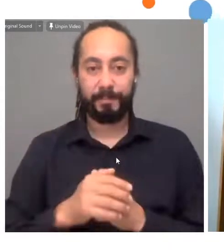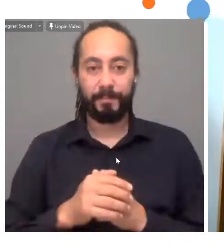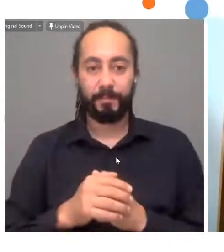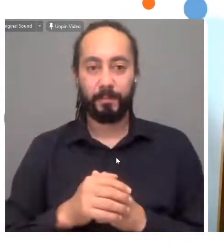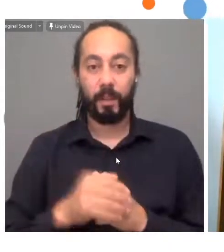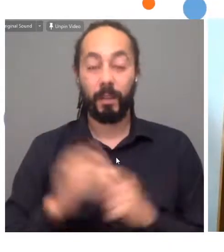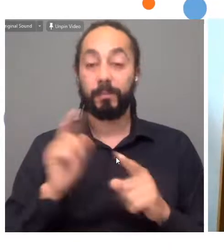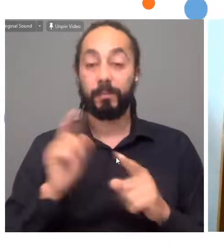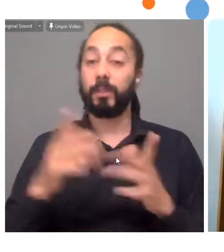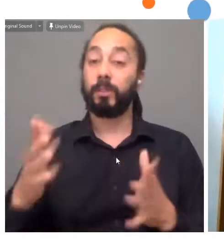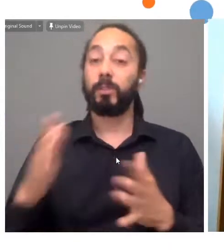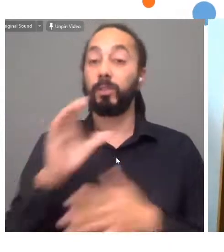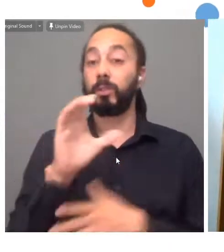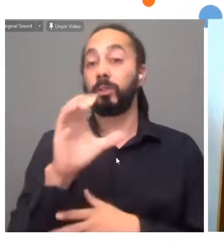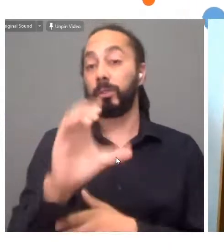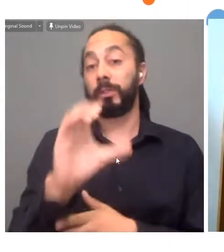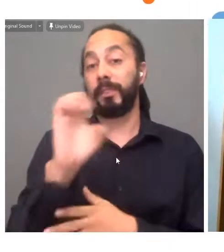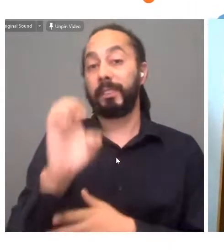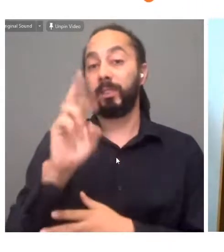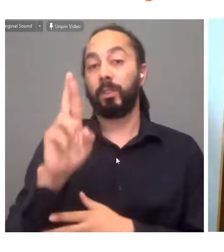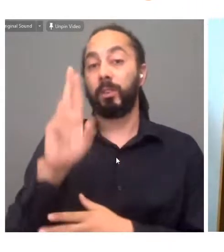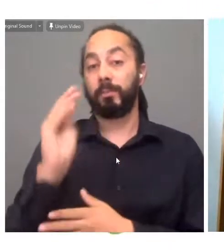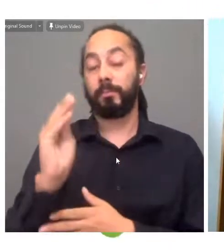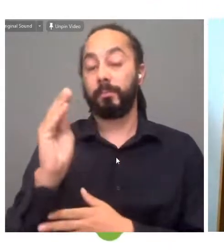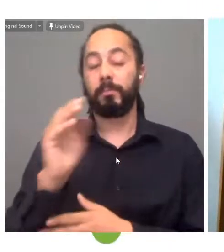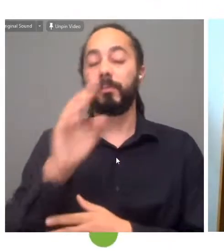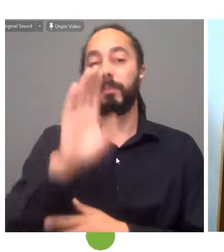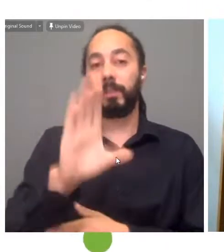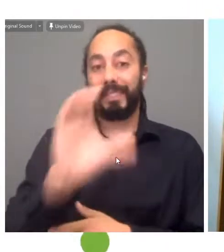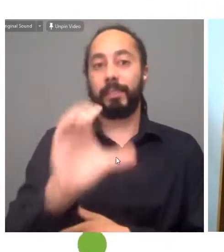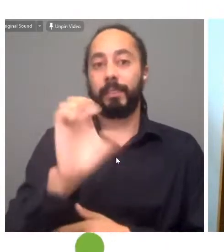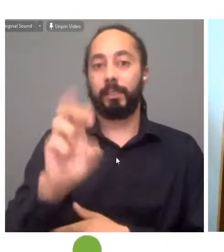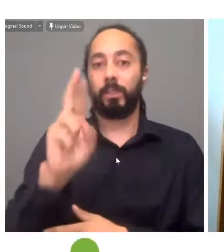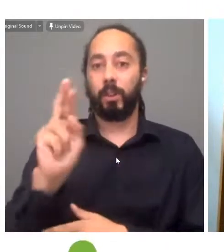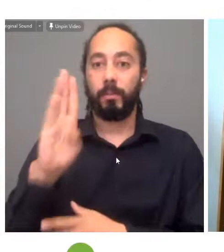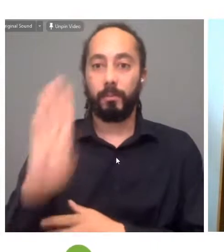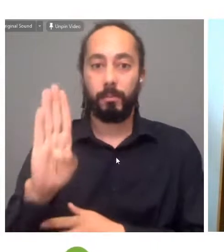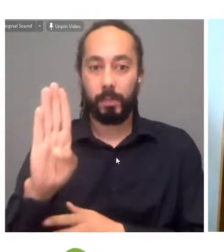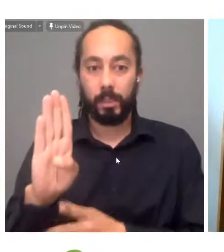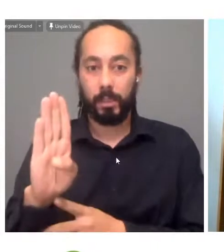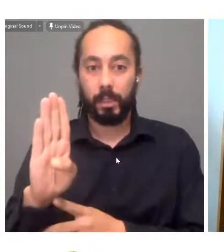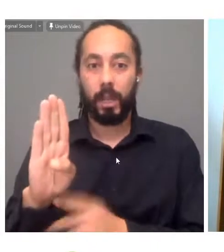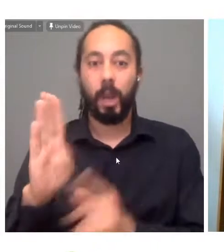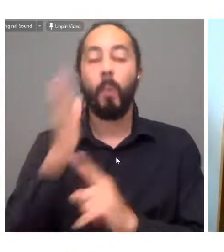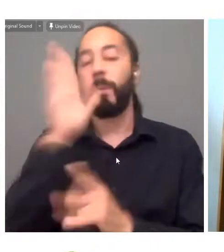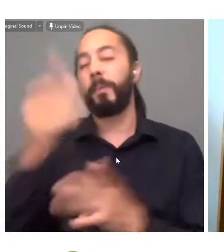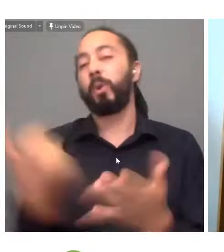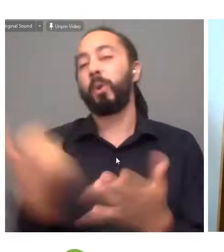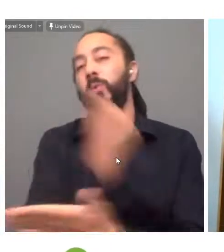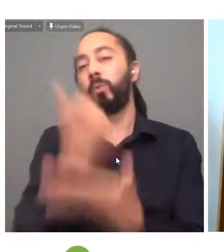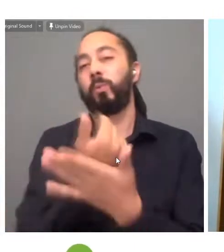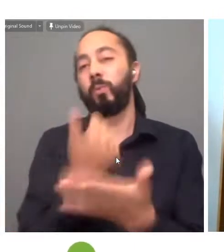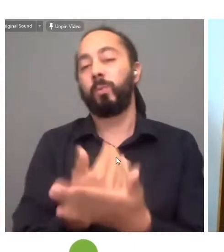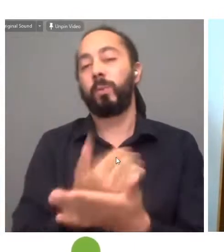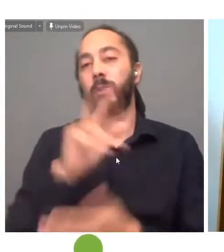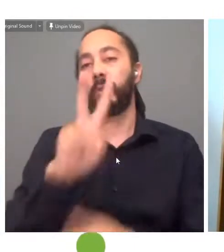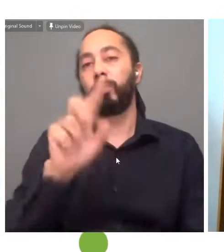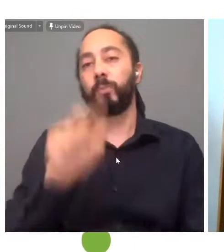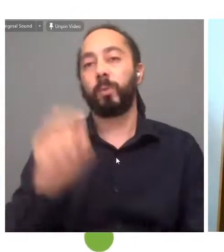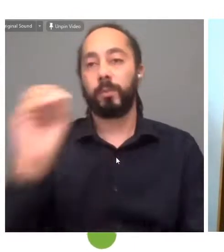nos programmes fonctionnent et de les ajuster aux besoins lorsqu'ils ne fonctionnent pas suffisamment bien.